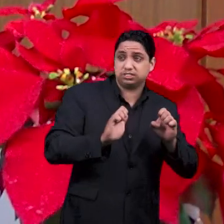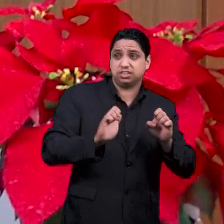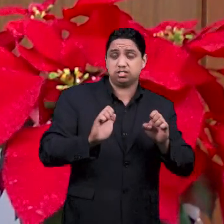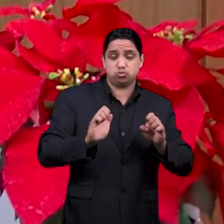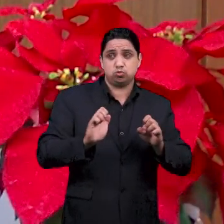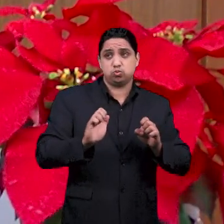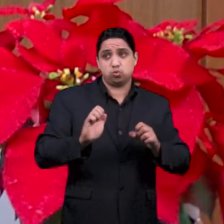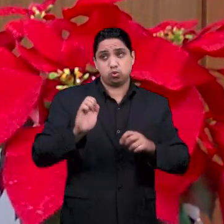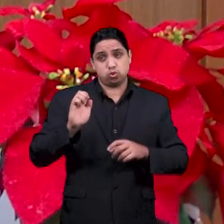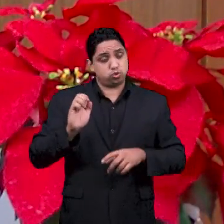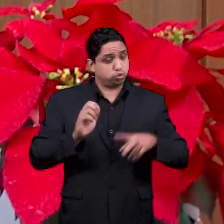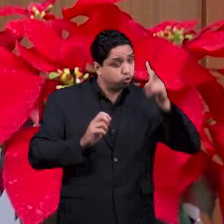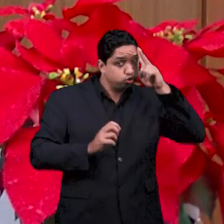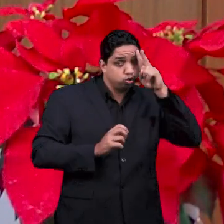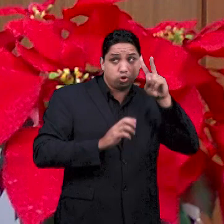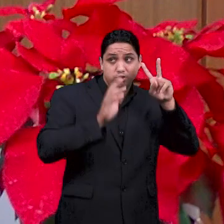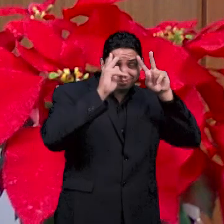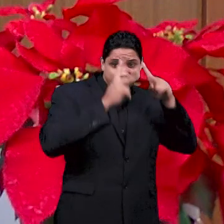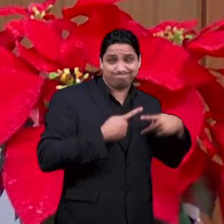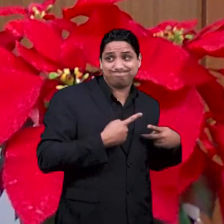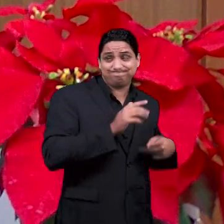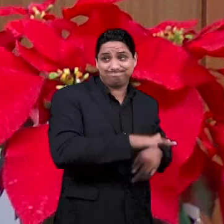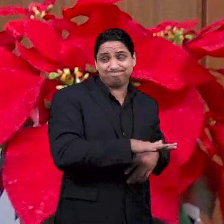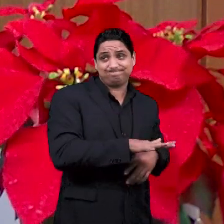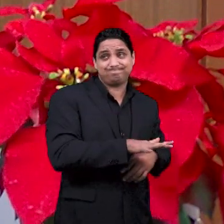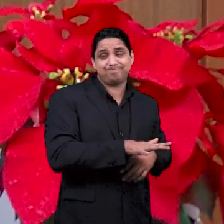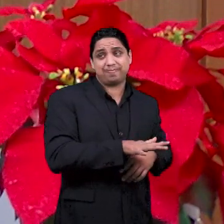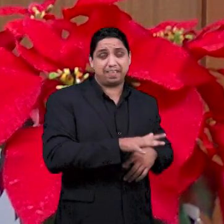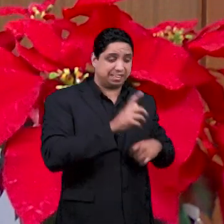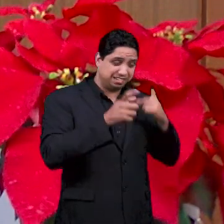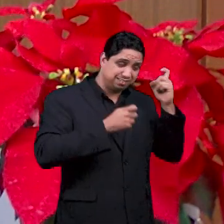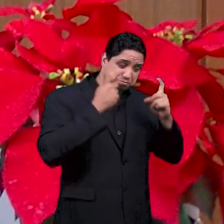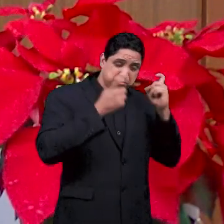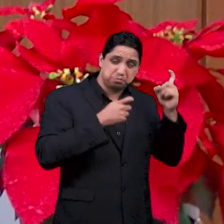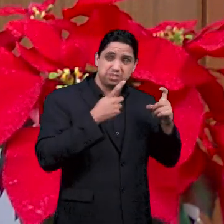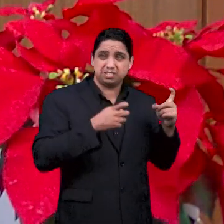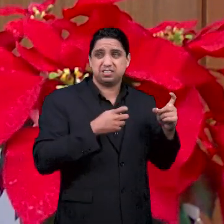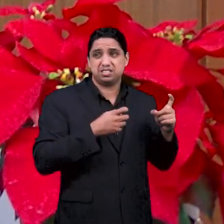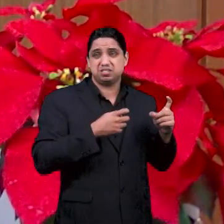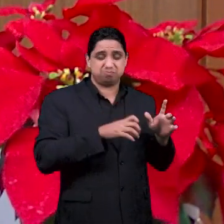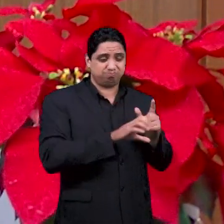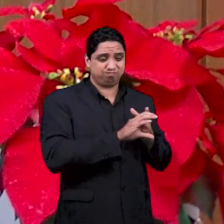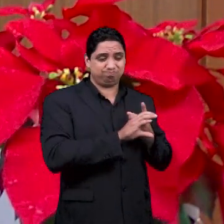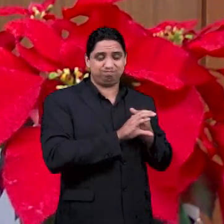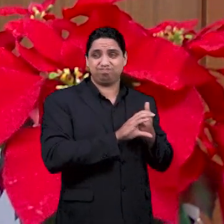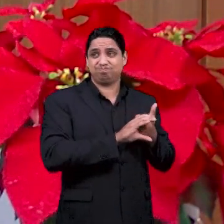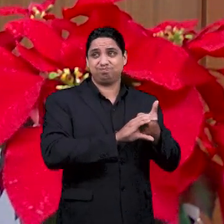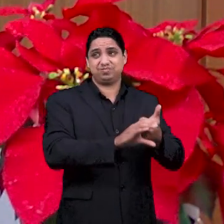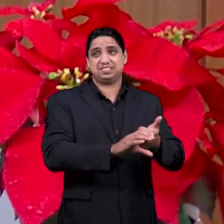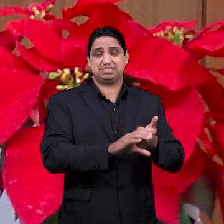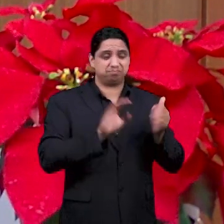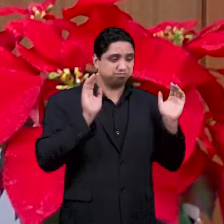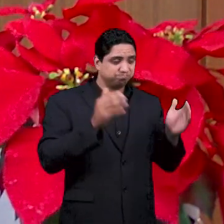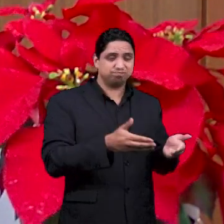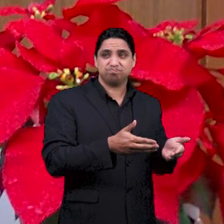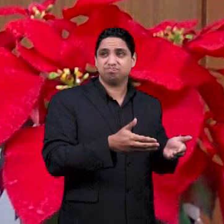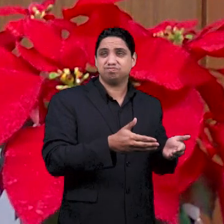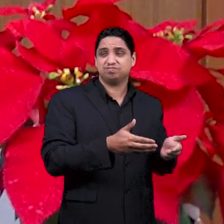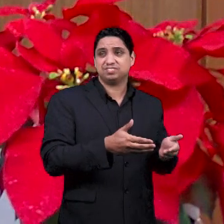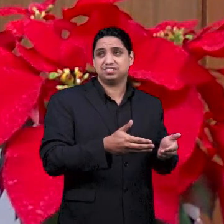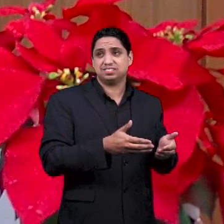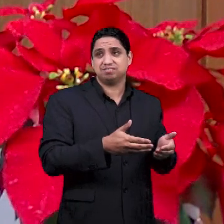Евангелием человеческим, заботы